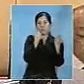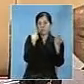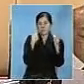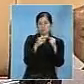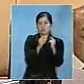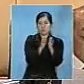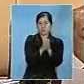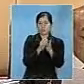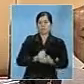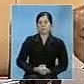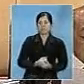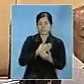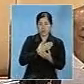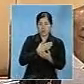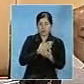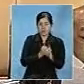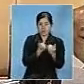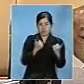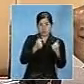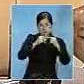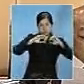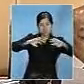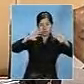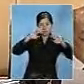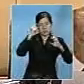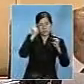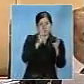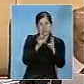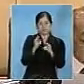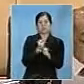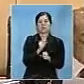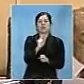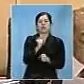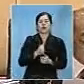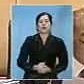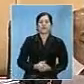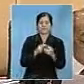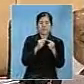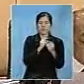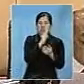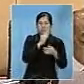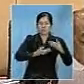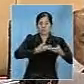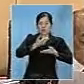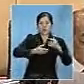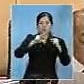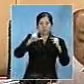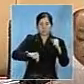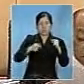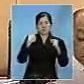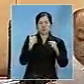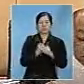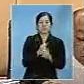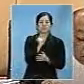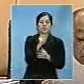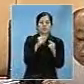รัฐบาลนี้มีหน้าที่ต้องคิดก็คือว่าการบริโภคอะไรที่มีลักษณะที่เป็นราคาถูกจนเกินไปนั้นอาจจะนำมาซึ่งการ